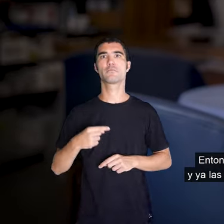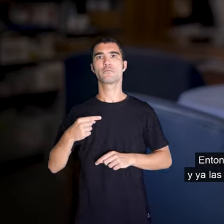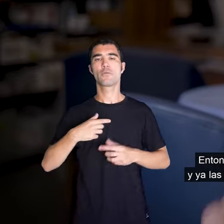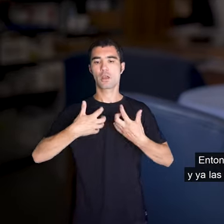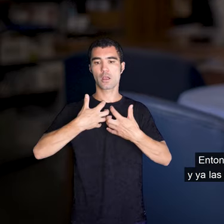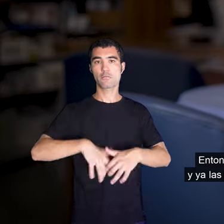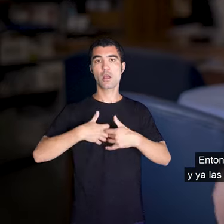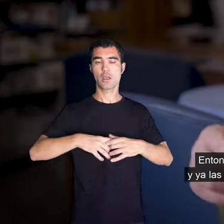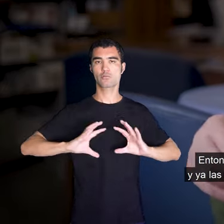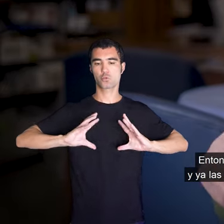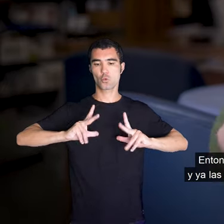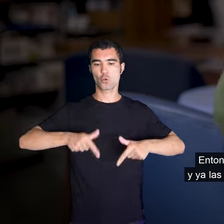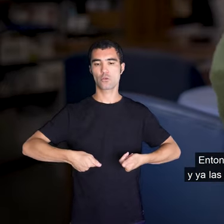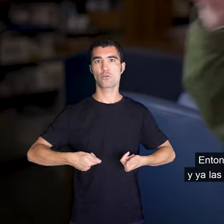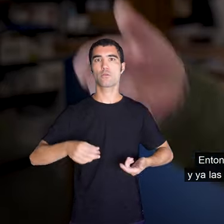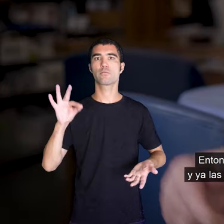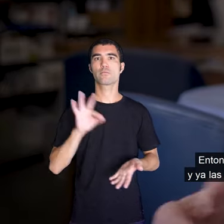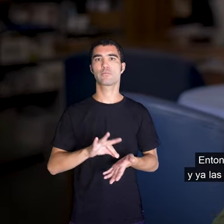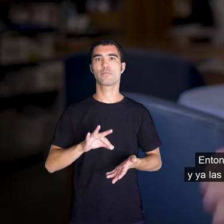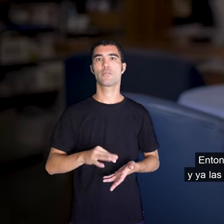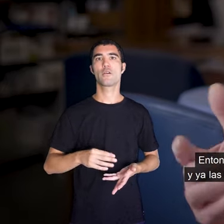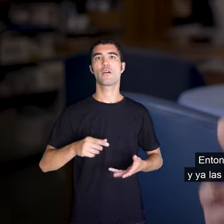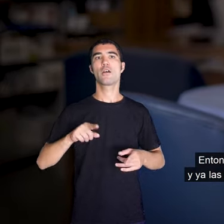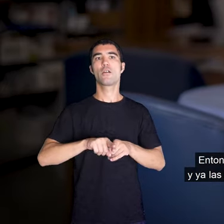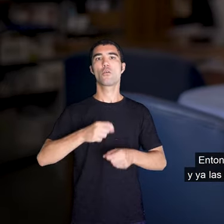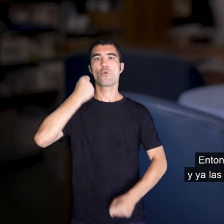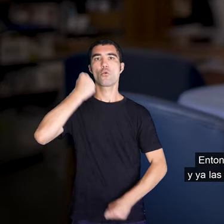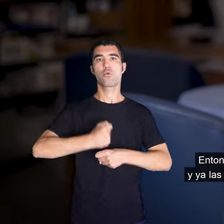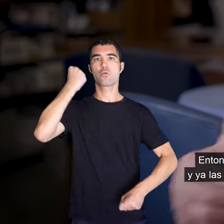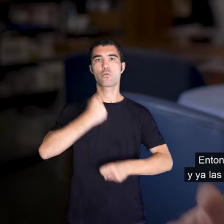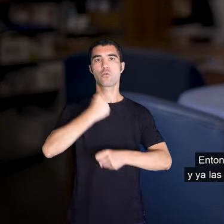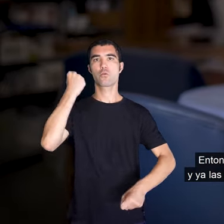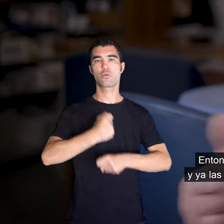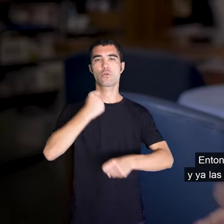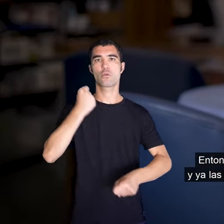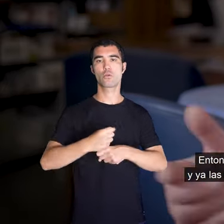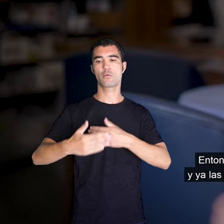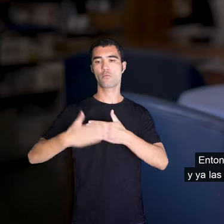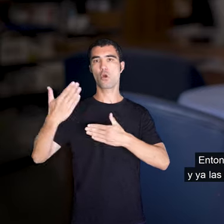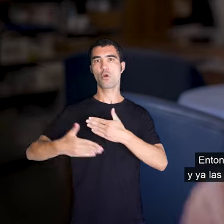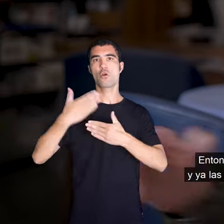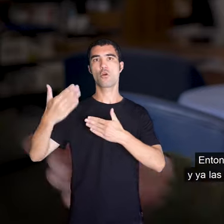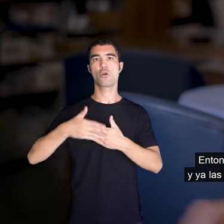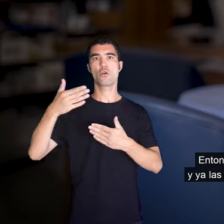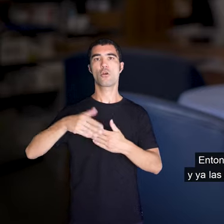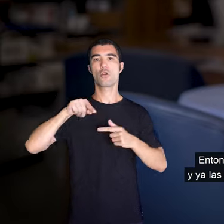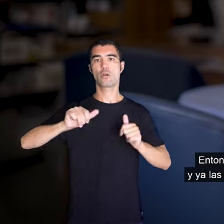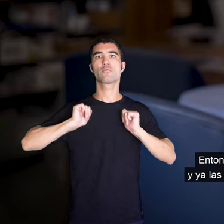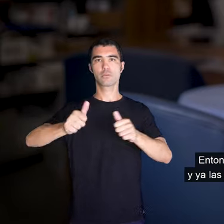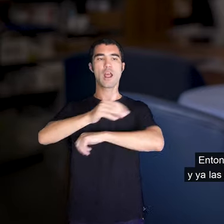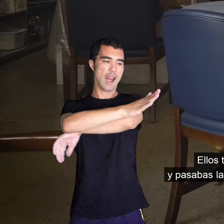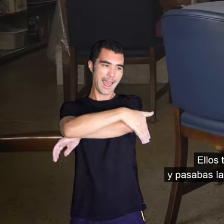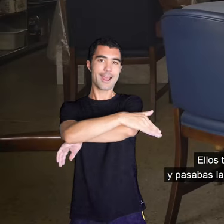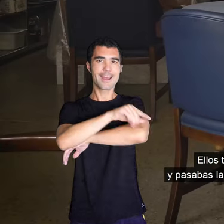les maquinilles i llavors ja en feren d'hidràuliques, més modernes, i així començava la